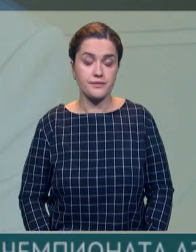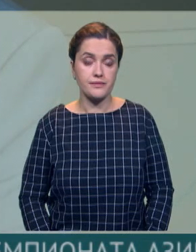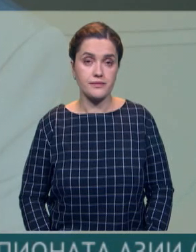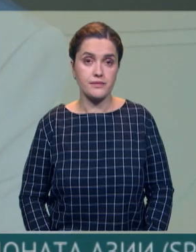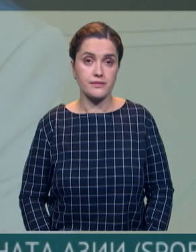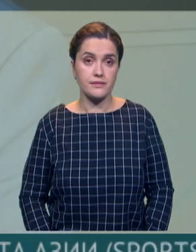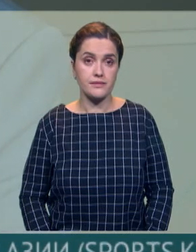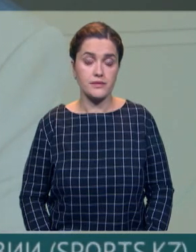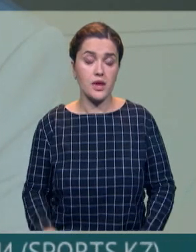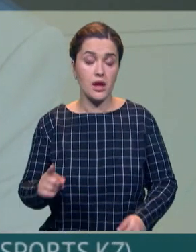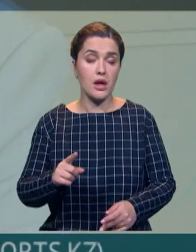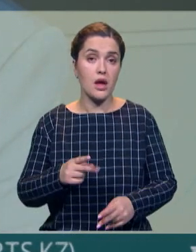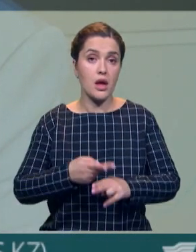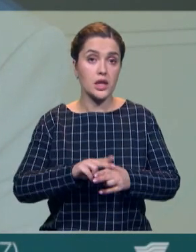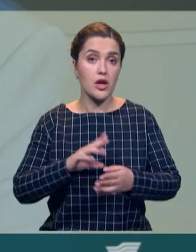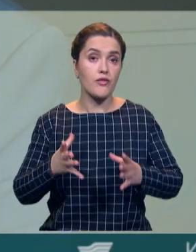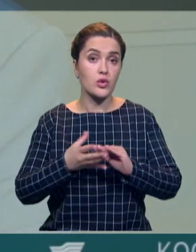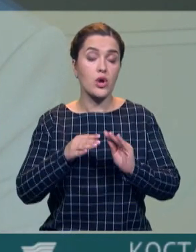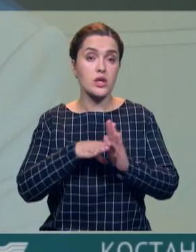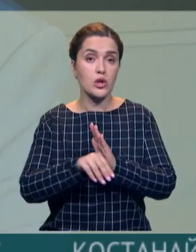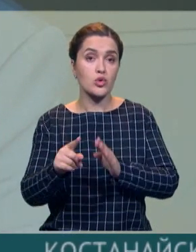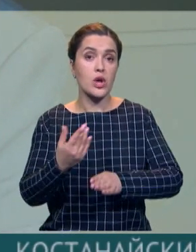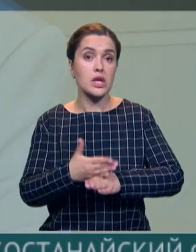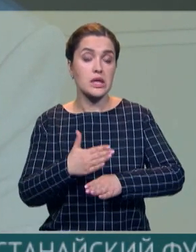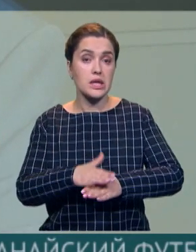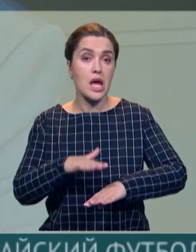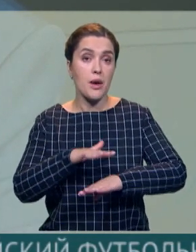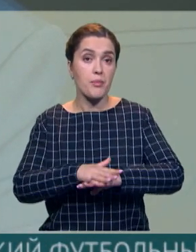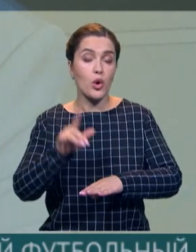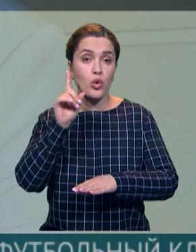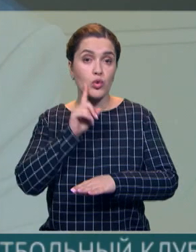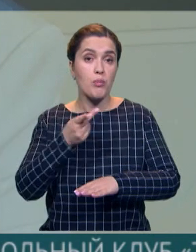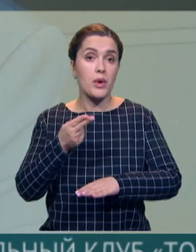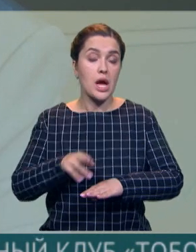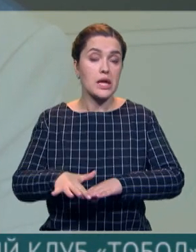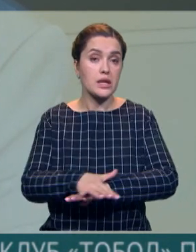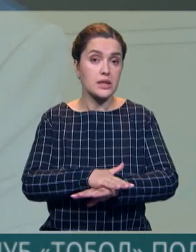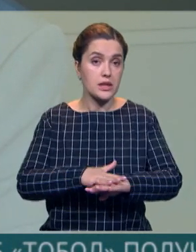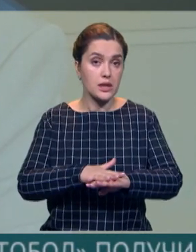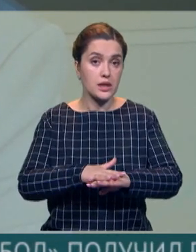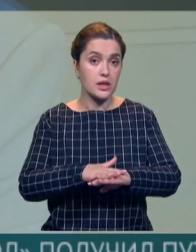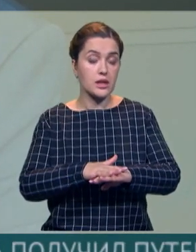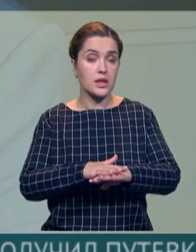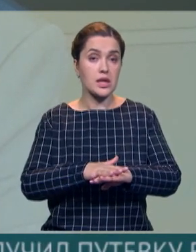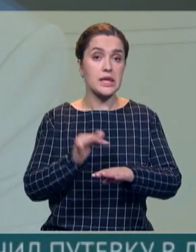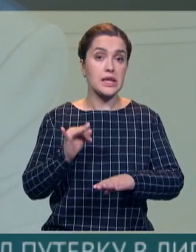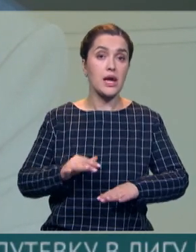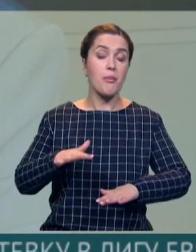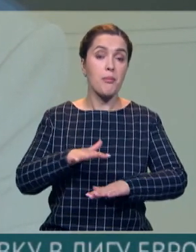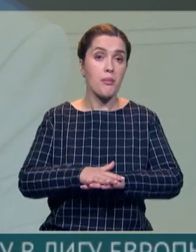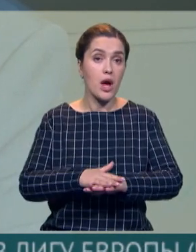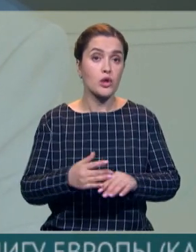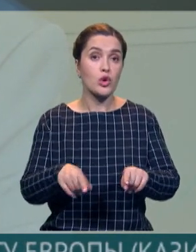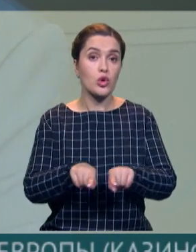Это все означает, что кредиты банковские стали доступными для населения. И банки также